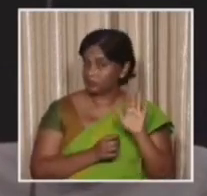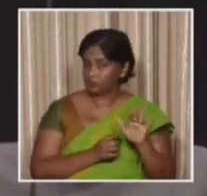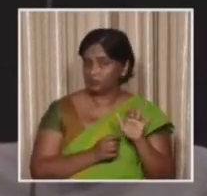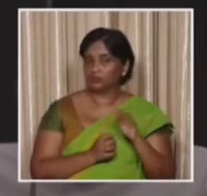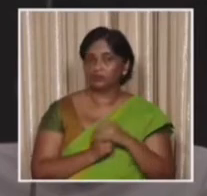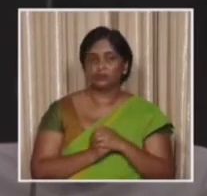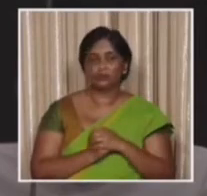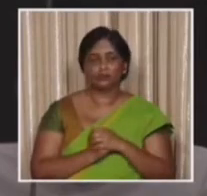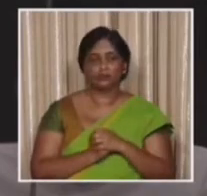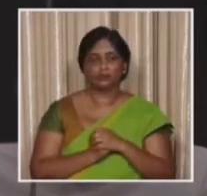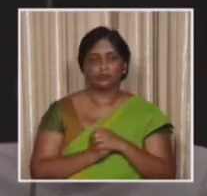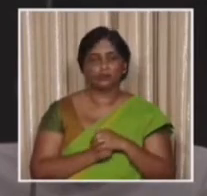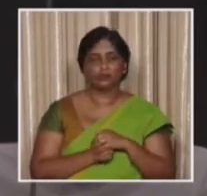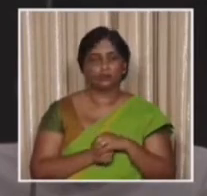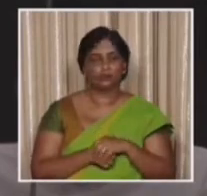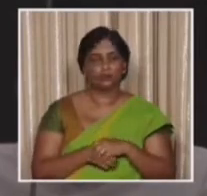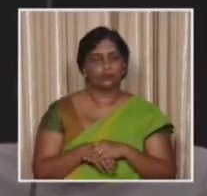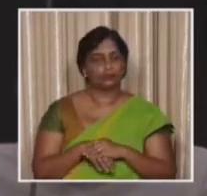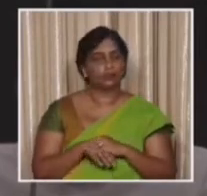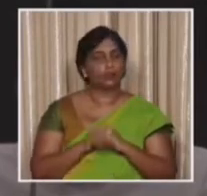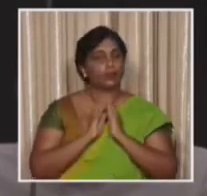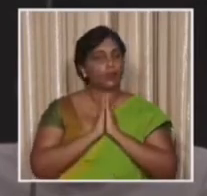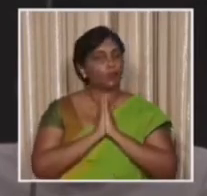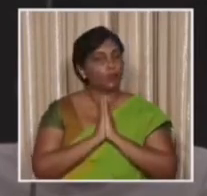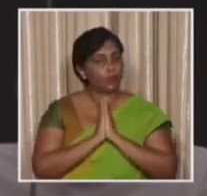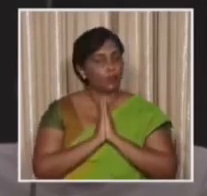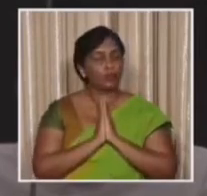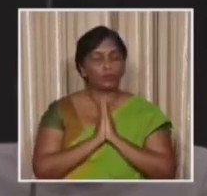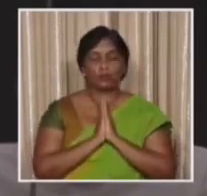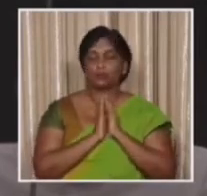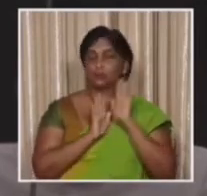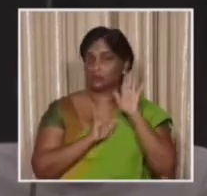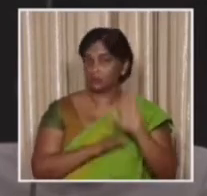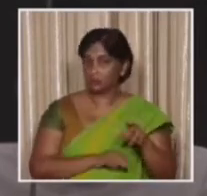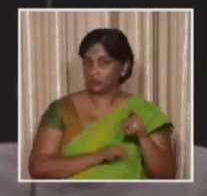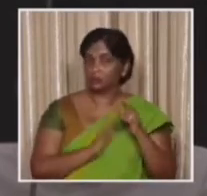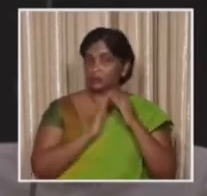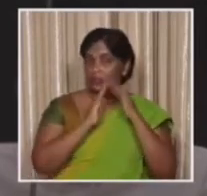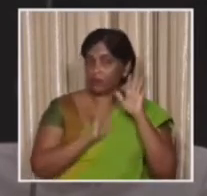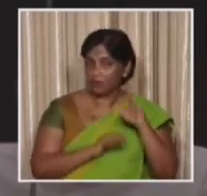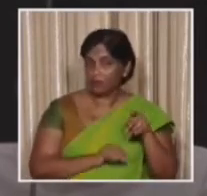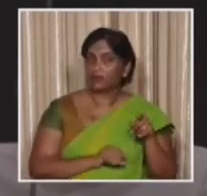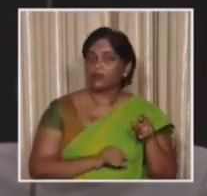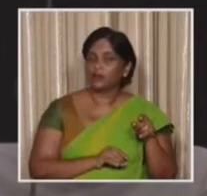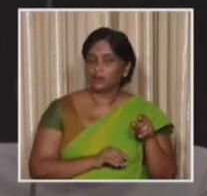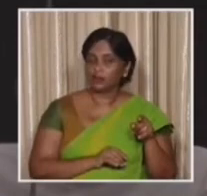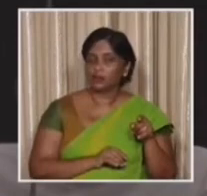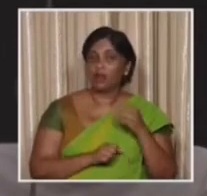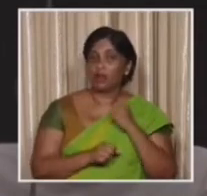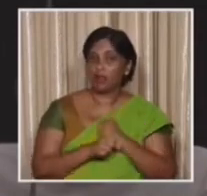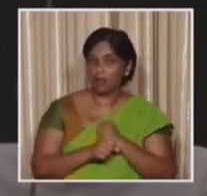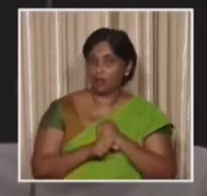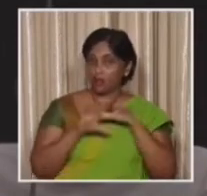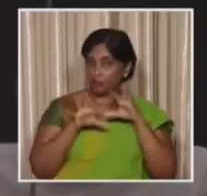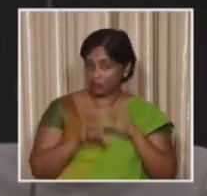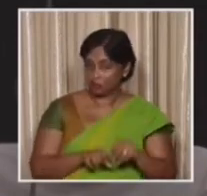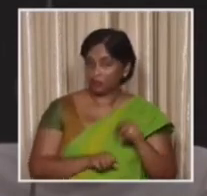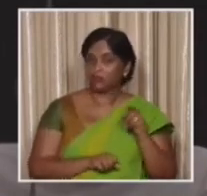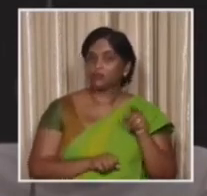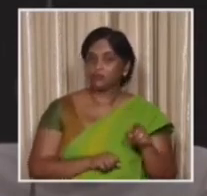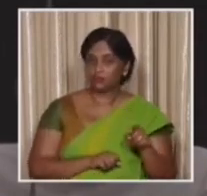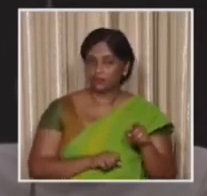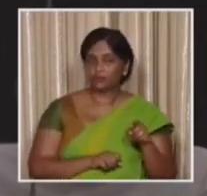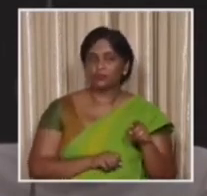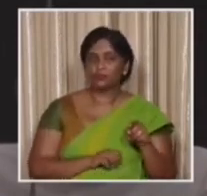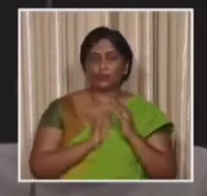கோயில் இருந்தால் அதற்கு ஒரு பூஜா ஒப்பு கொடுக்கப்படுகிறது ஆனால் அரச நிலத்தில் ஒரு கோயிலோ அல்லது ஒரு பள்ளிவாயலோ அல்லது ஒரு